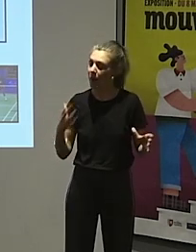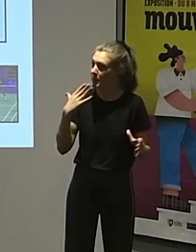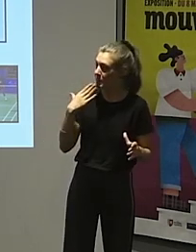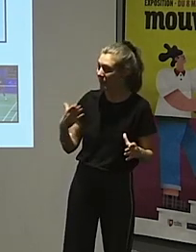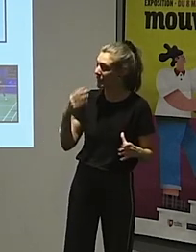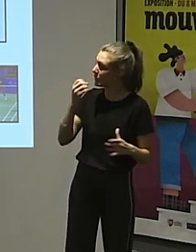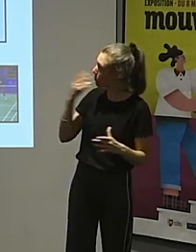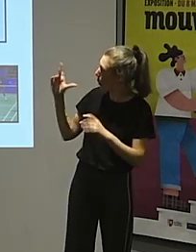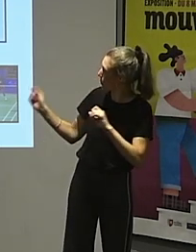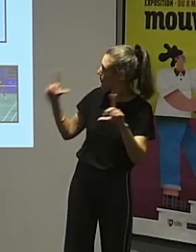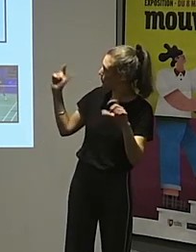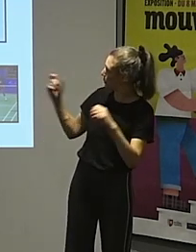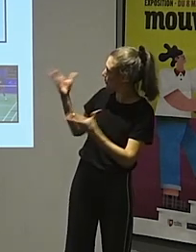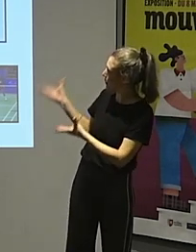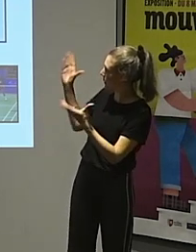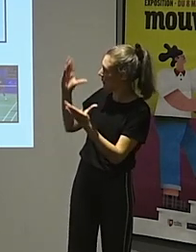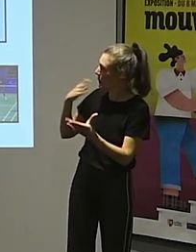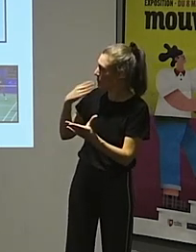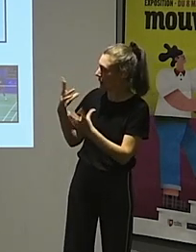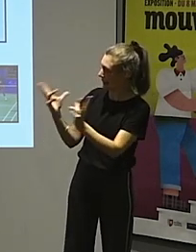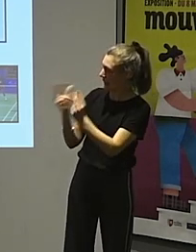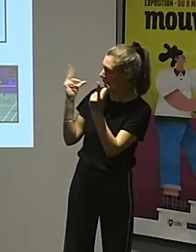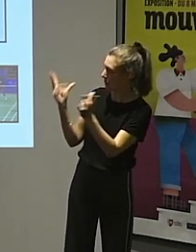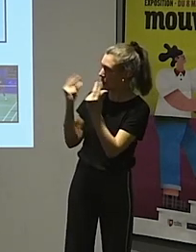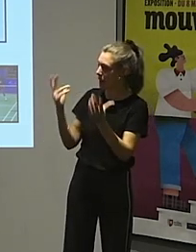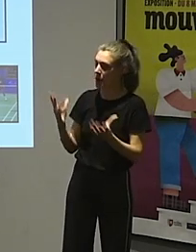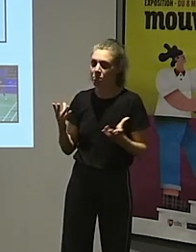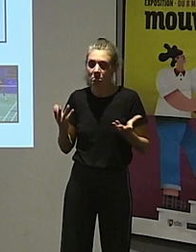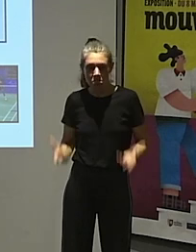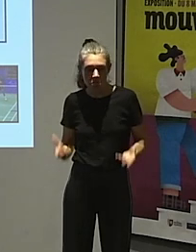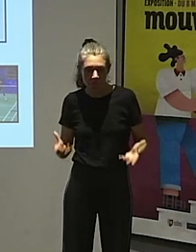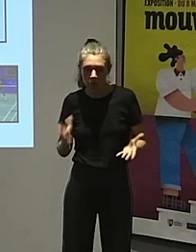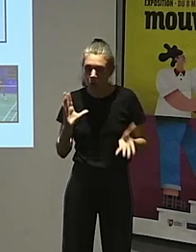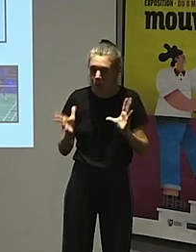ces explications. Je vais laisser la parole pour les questions